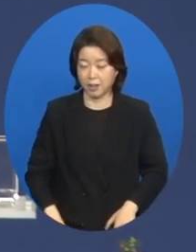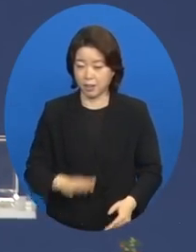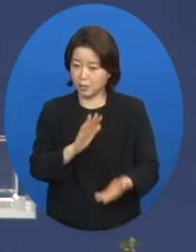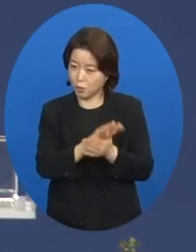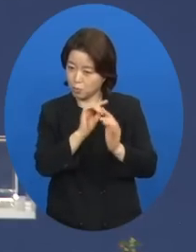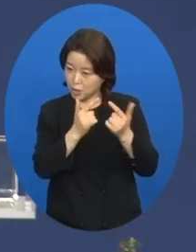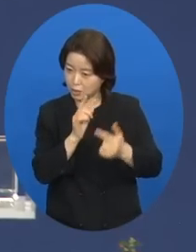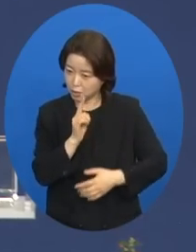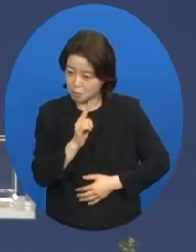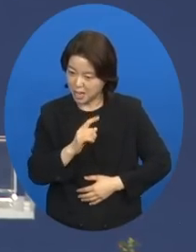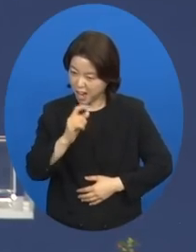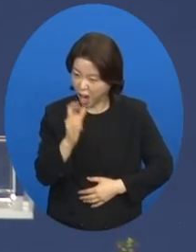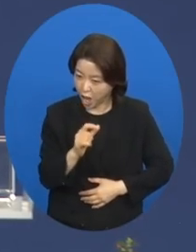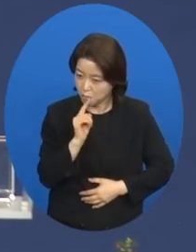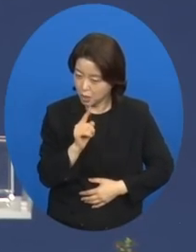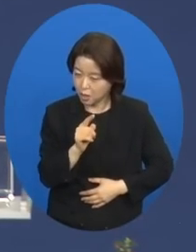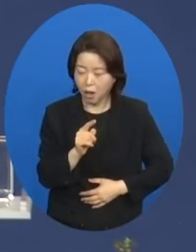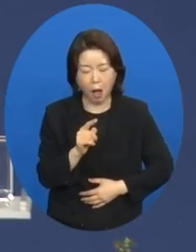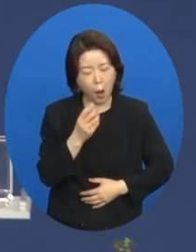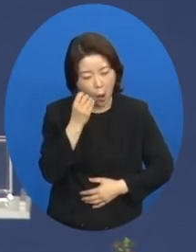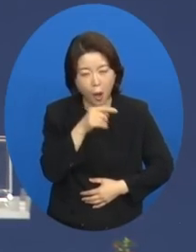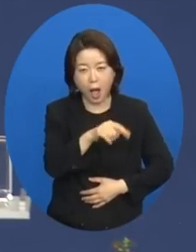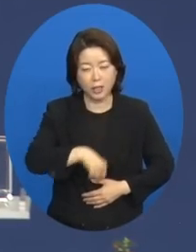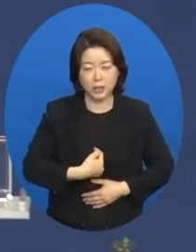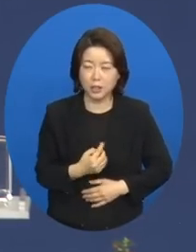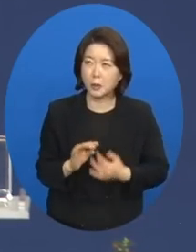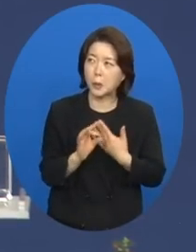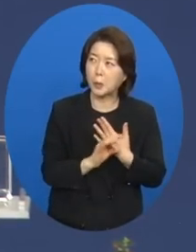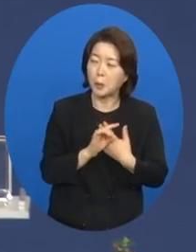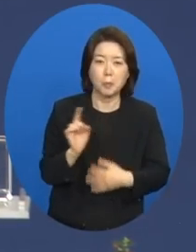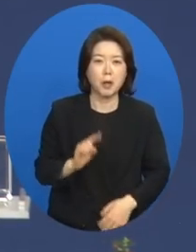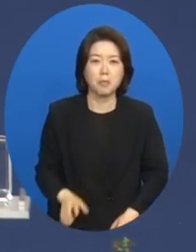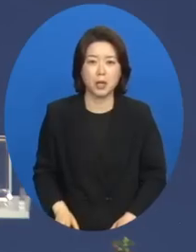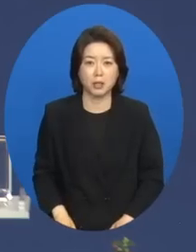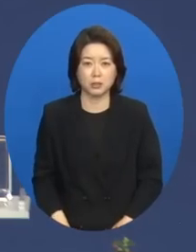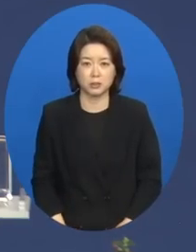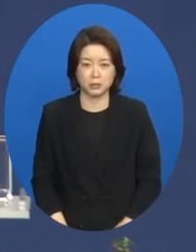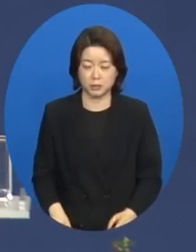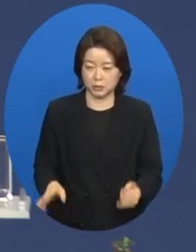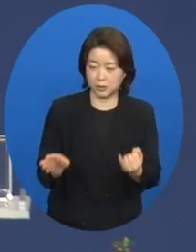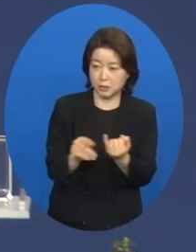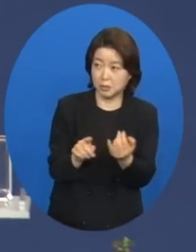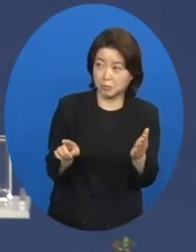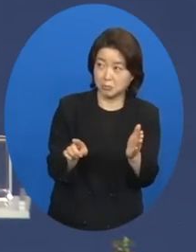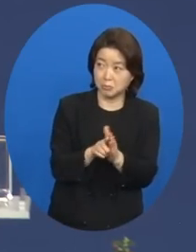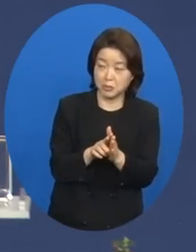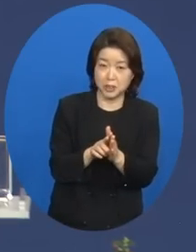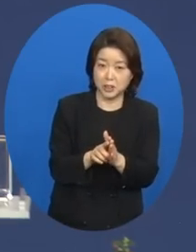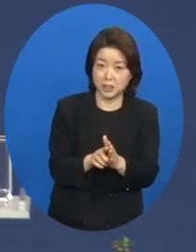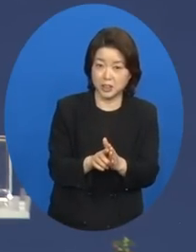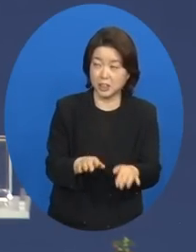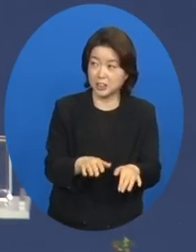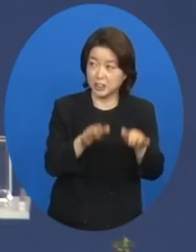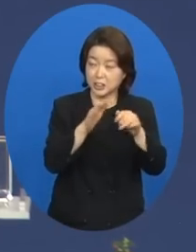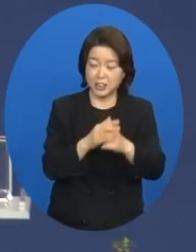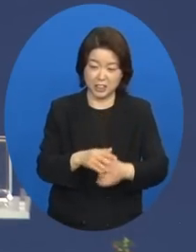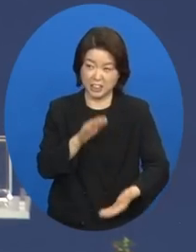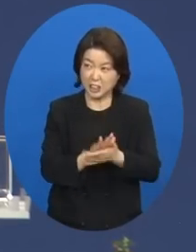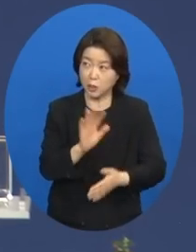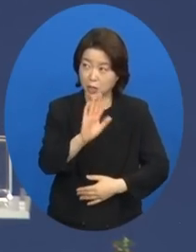않다는 말에 강조점을 둔 게 이상한가 봐. 그러니까 뭐라고 변명을 하는 거 아니? 모태신앙은 뜨겁진 않지만 장점은